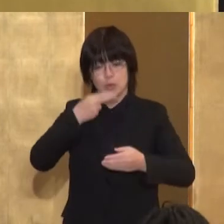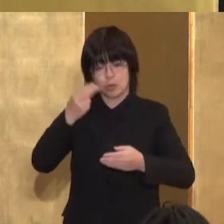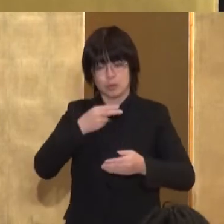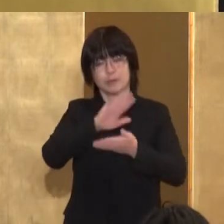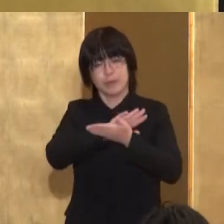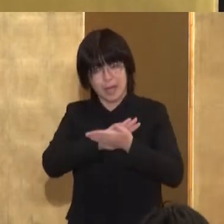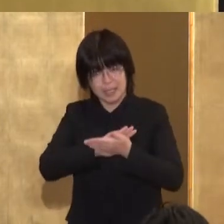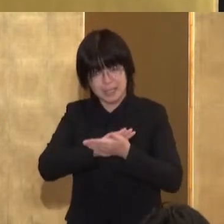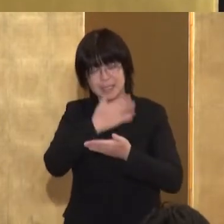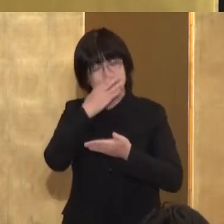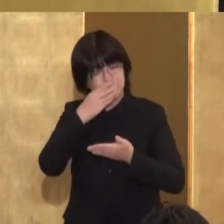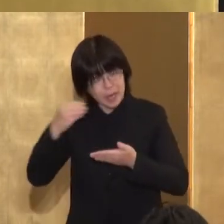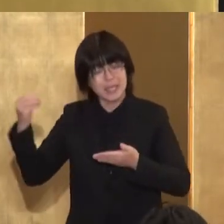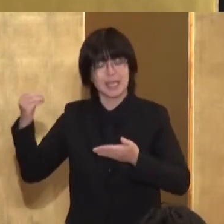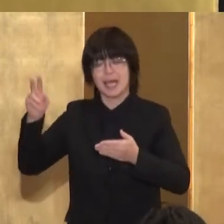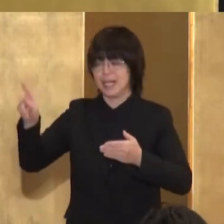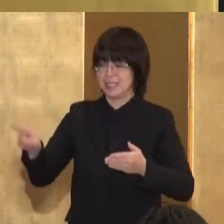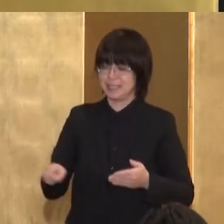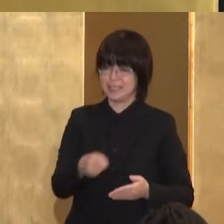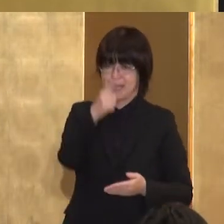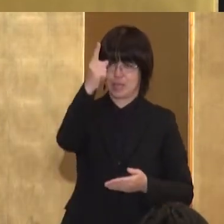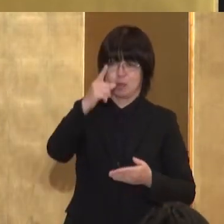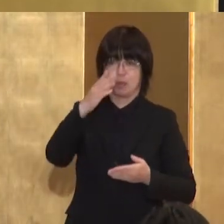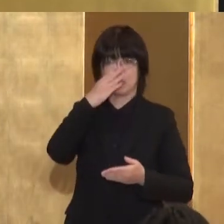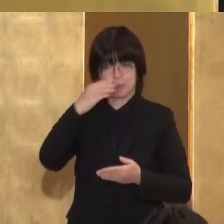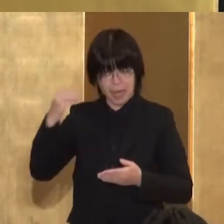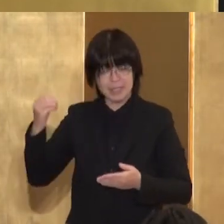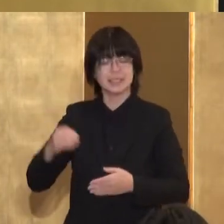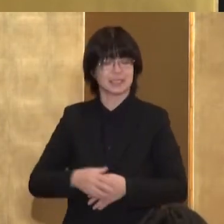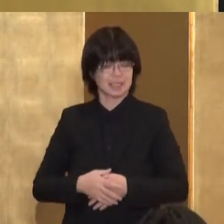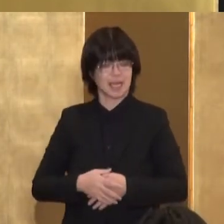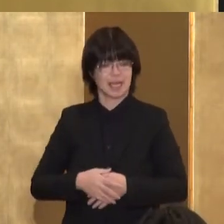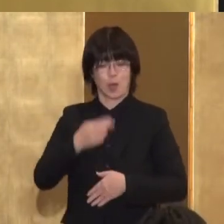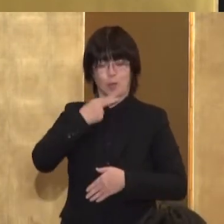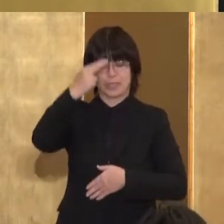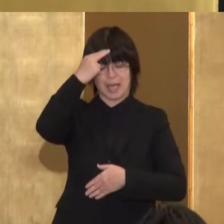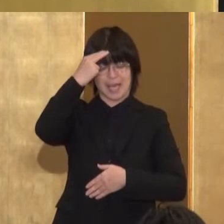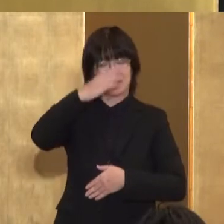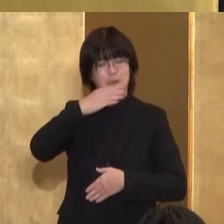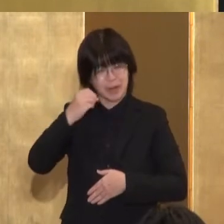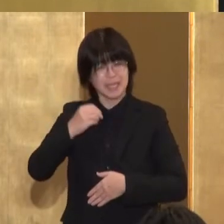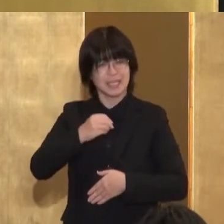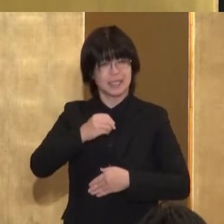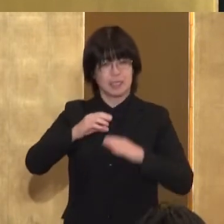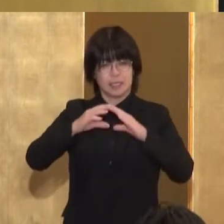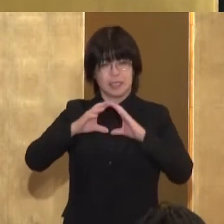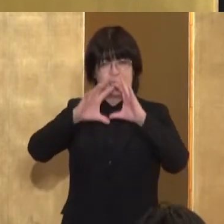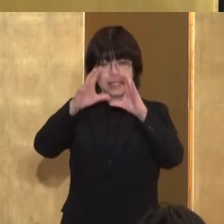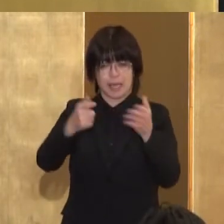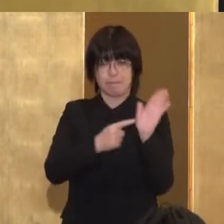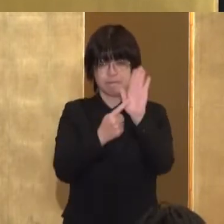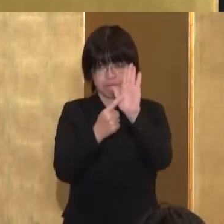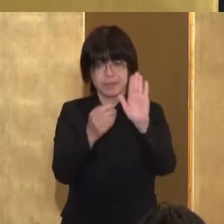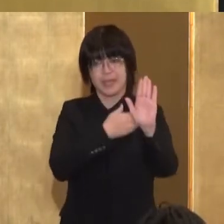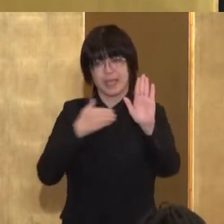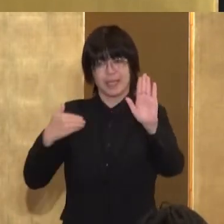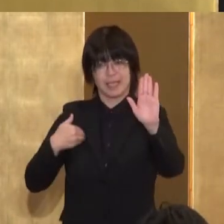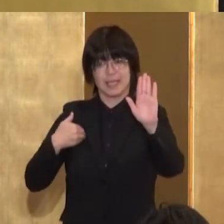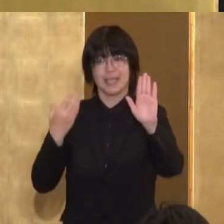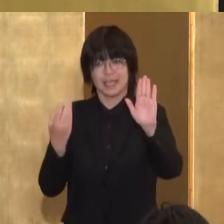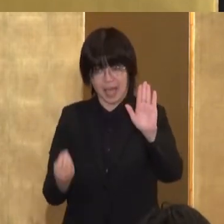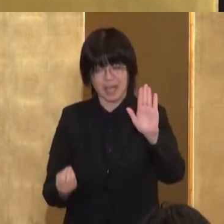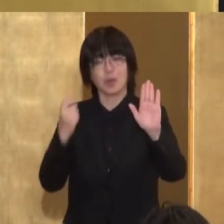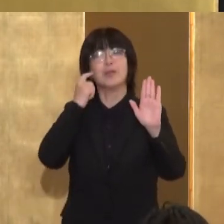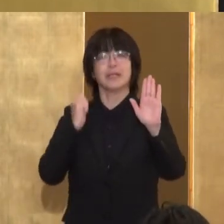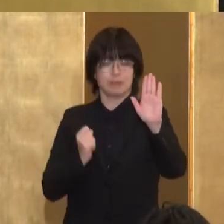素晴らしさ、自然の素晴らしさ、またお酒の素晴らしさ、世界に発信することができたのではないかと、この